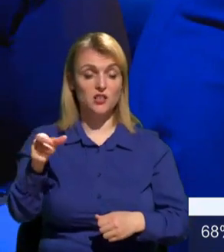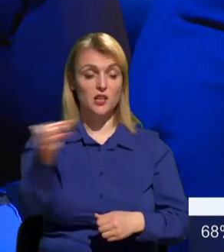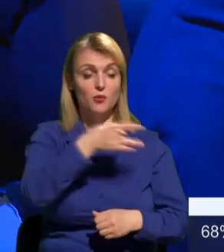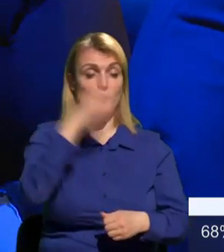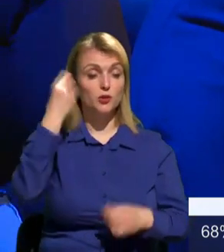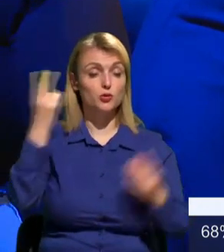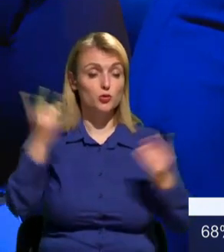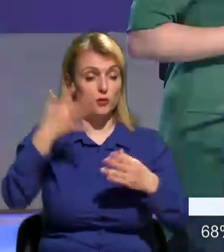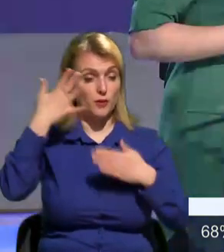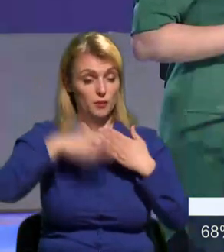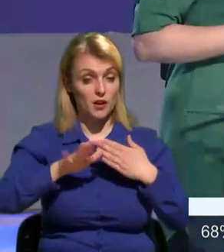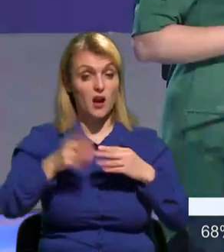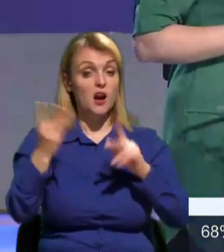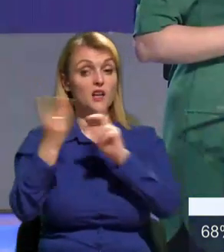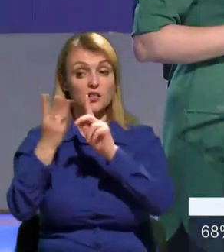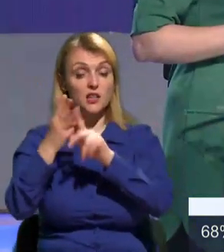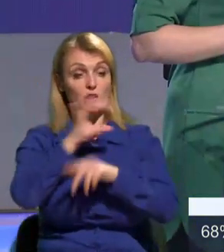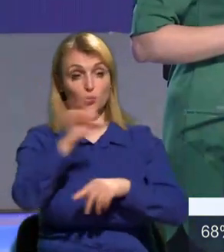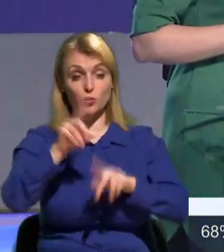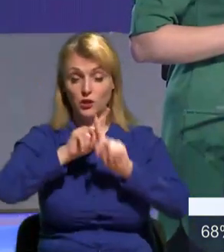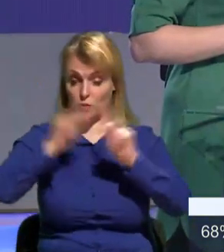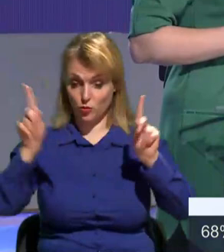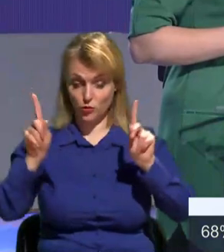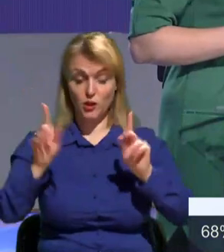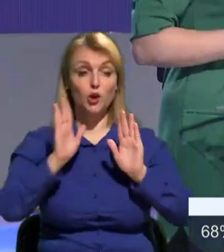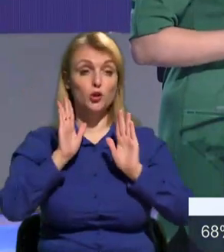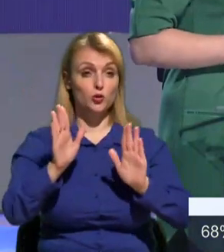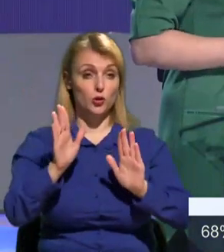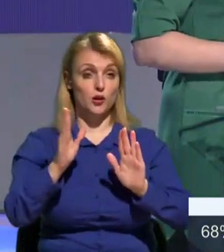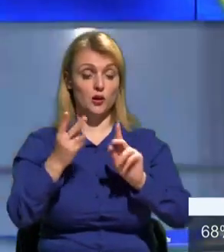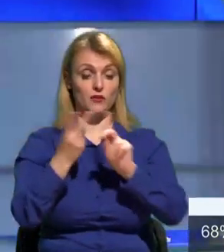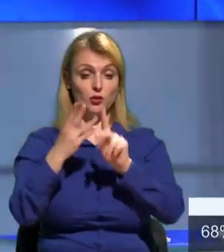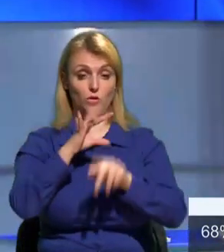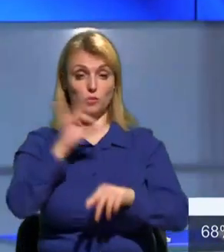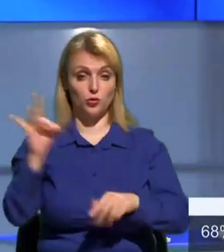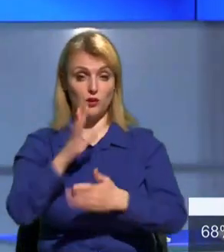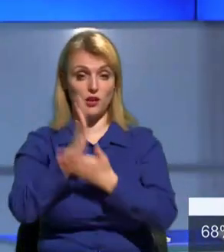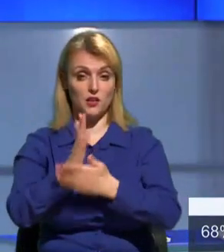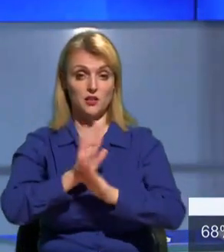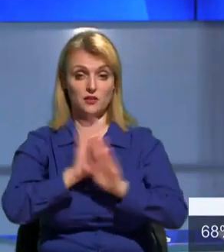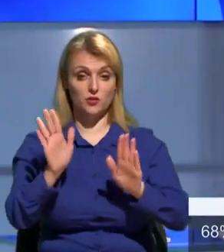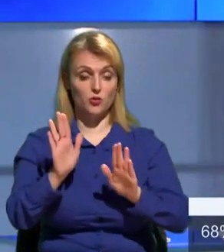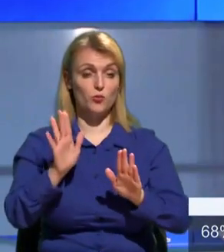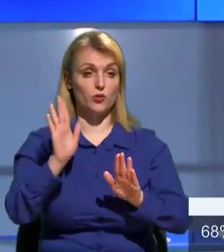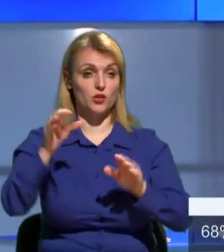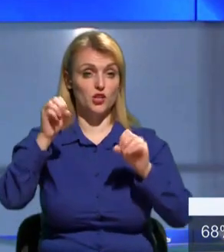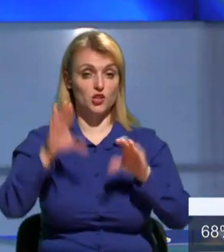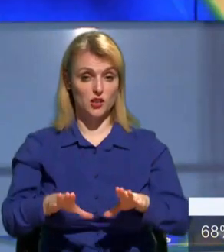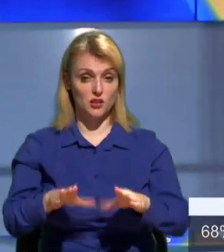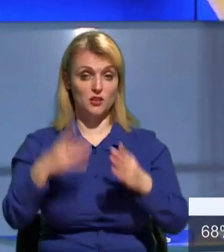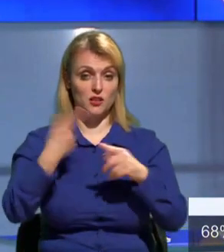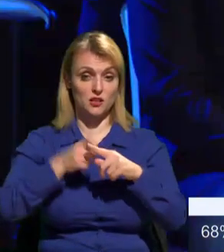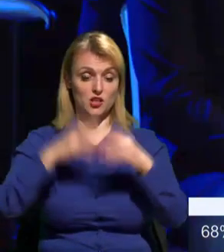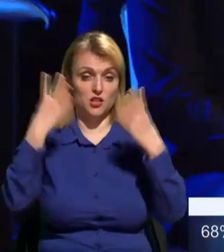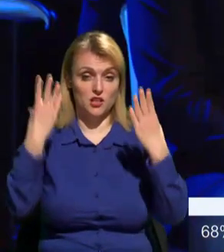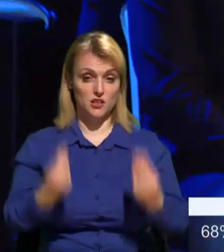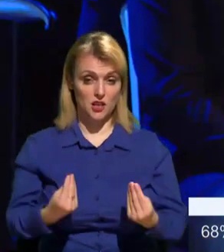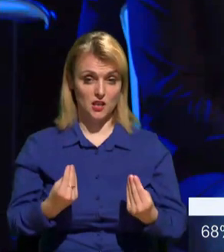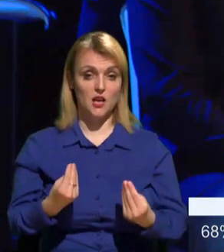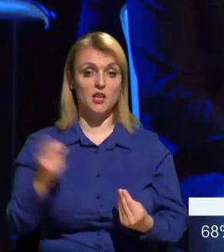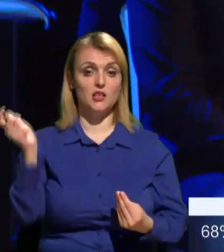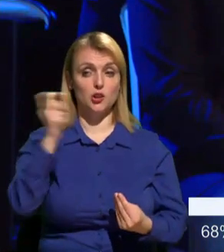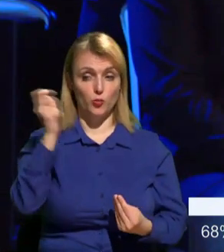să înțeleagă că turul 3 nu va fi. Există doar turul 2 la alegerile prezidențiale și totul se va decide în ziua de